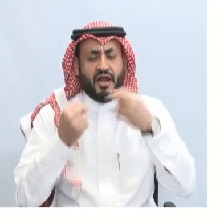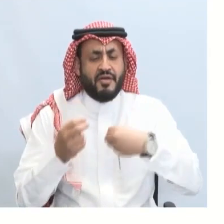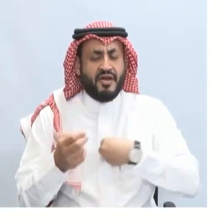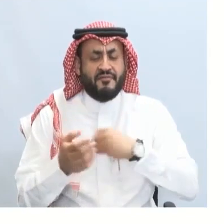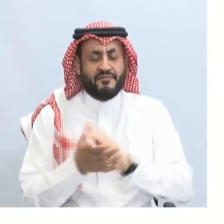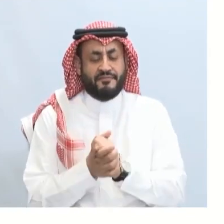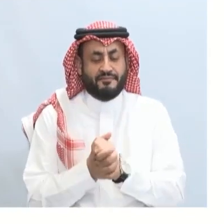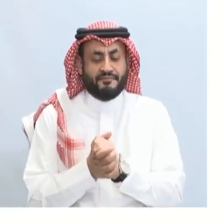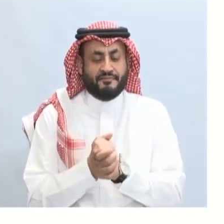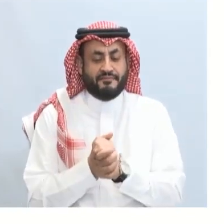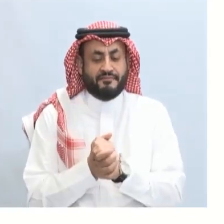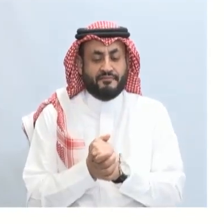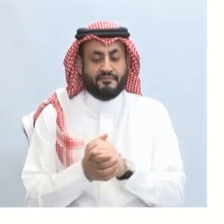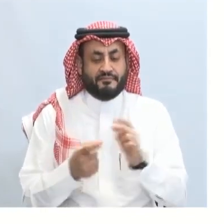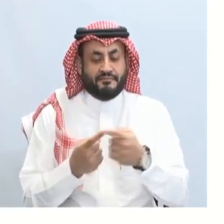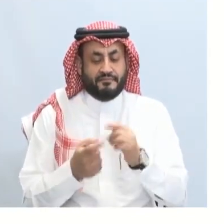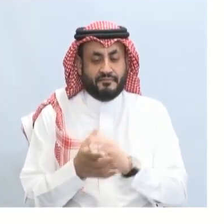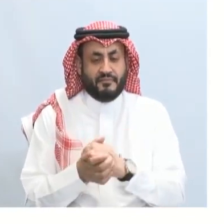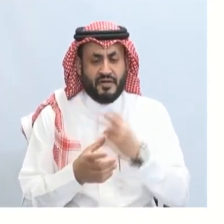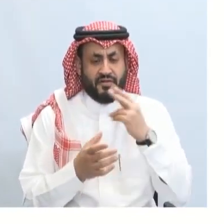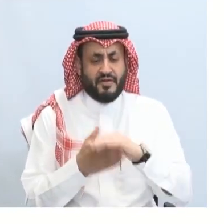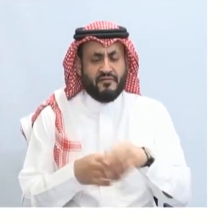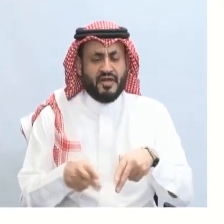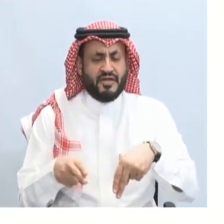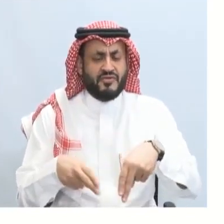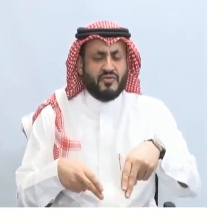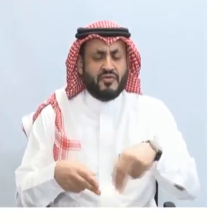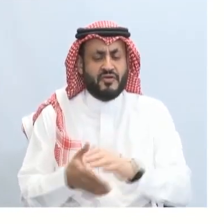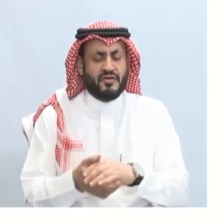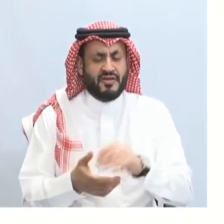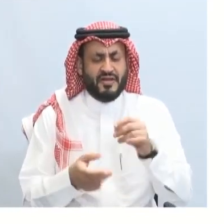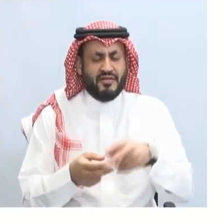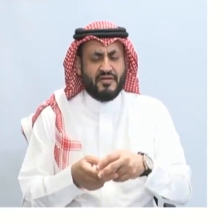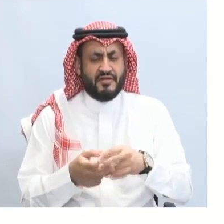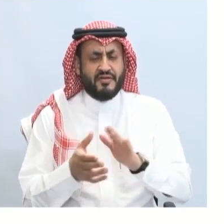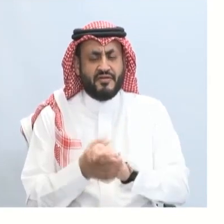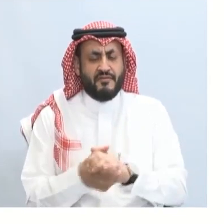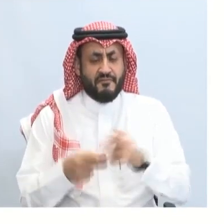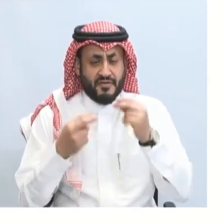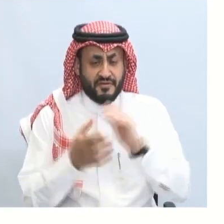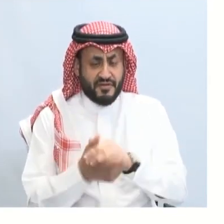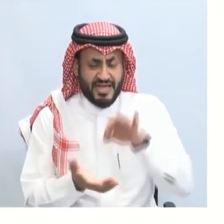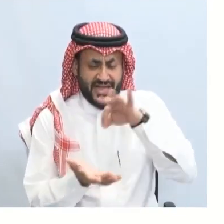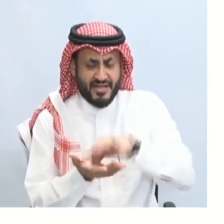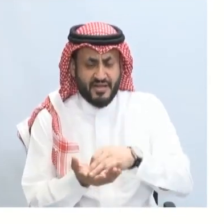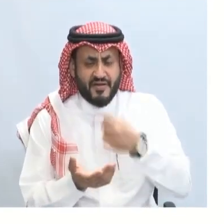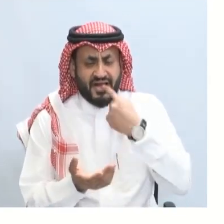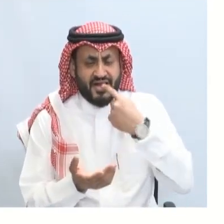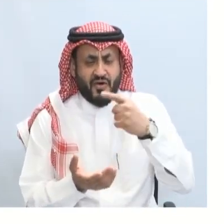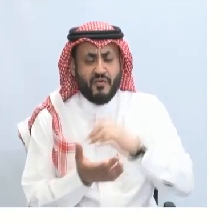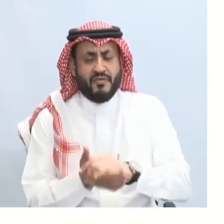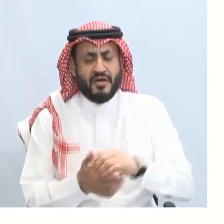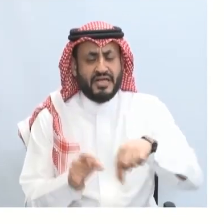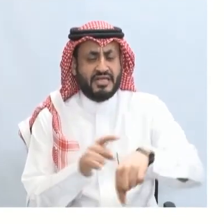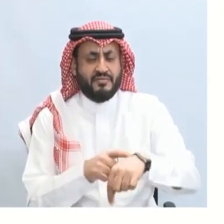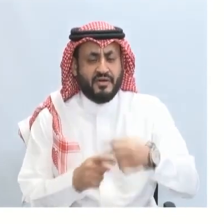النظريه السلوكيه تهتم بتحديد العمر الزمني والعمر العقلي الذي يكون فيه الفرد